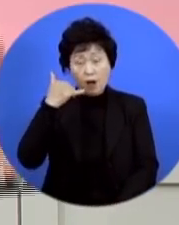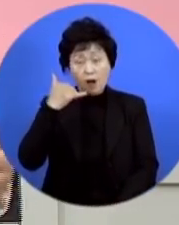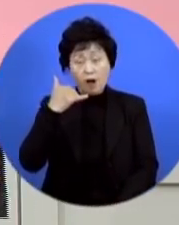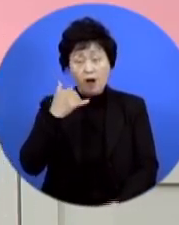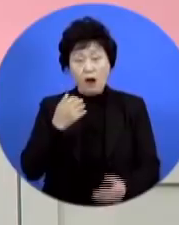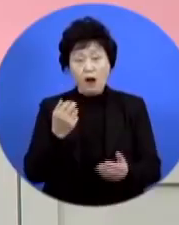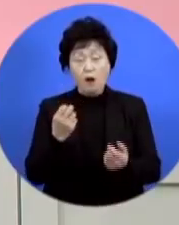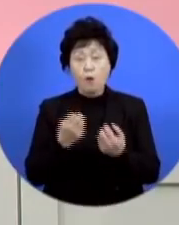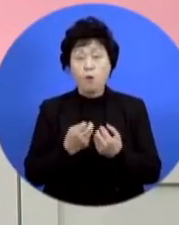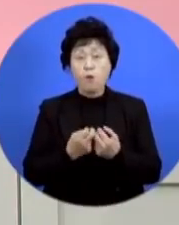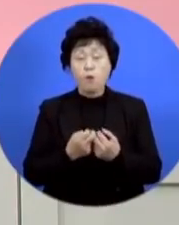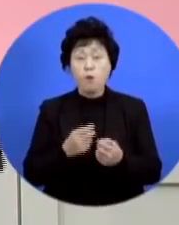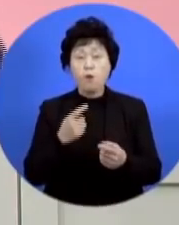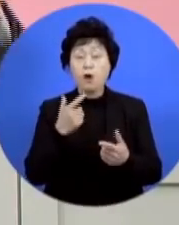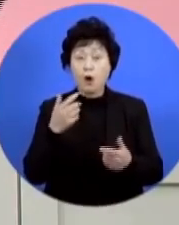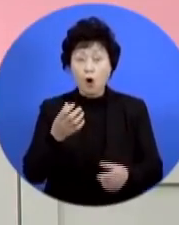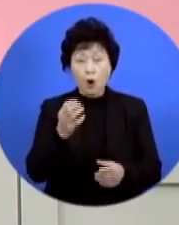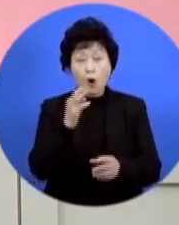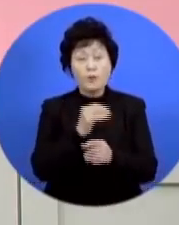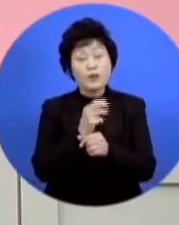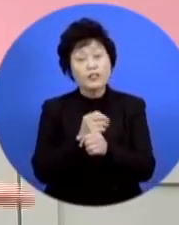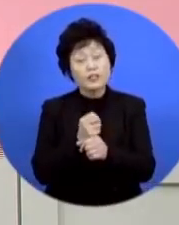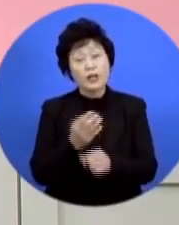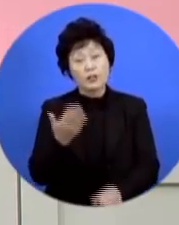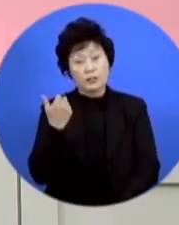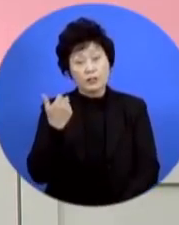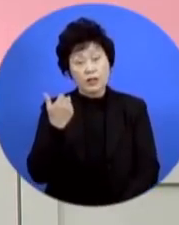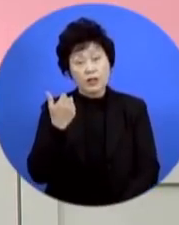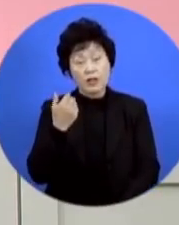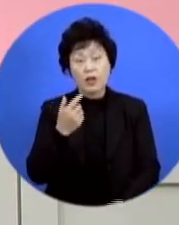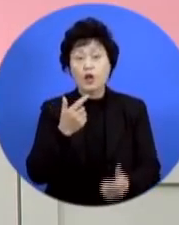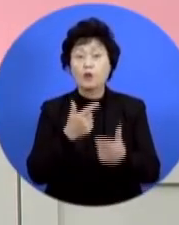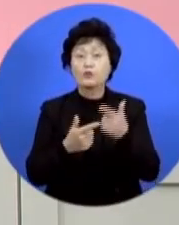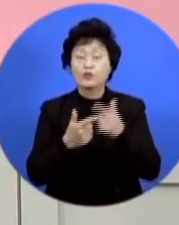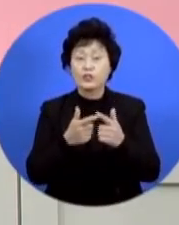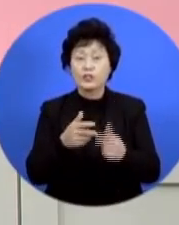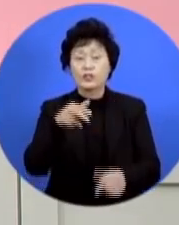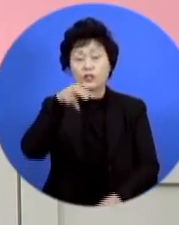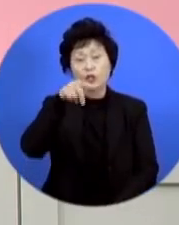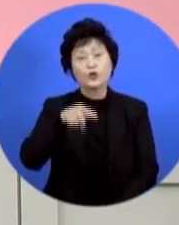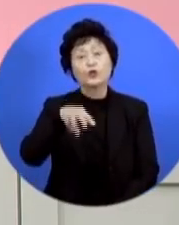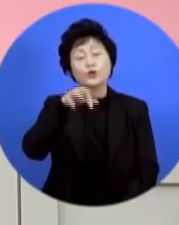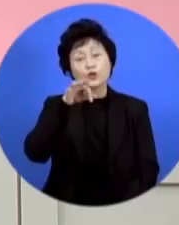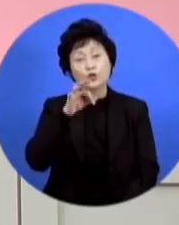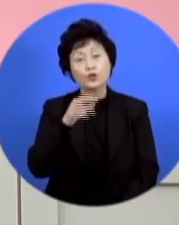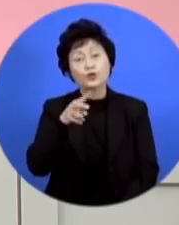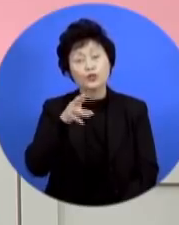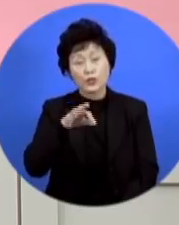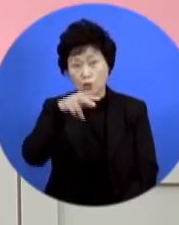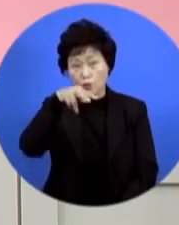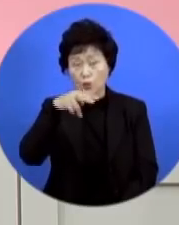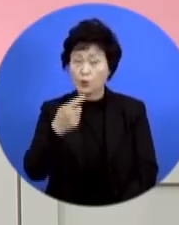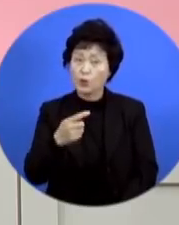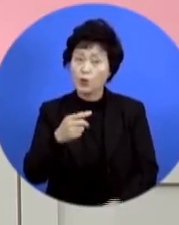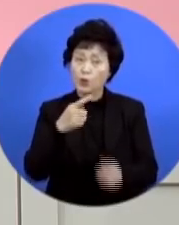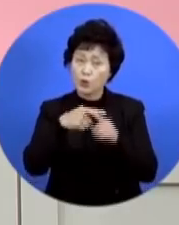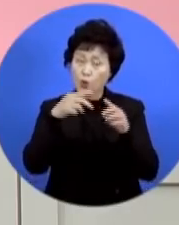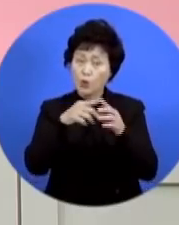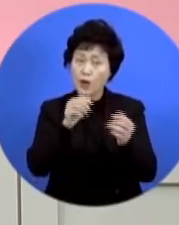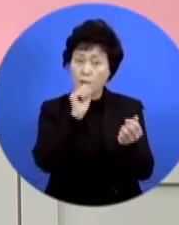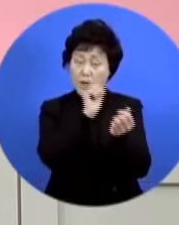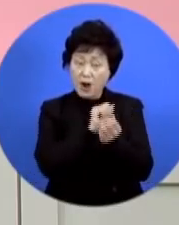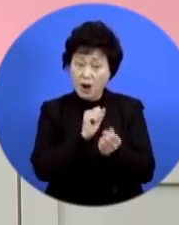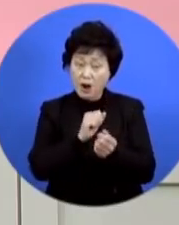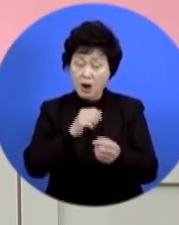부산 수영로 교회랑 호산나 교회가 예배당 전체를 폐쇄시켰다는 얘기를 들었는데 어떡하나 그러고 있는데 딱